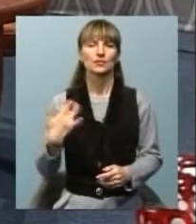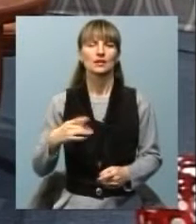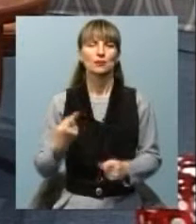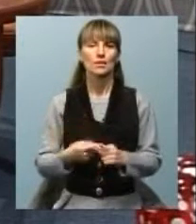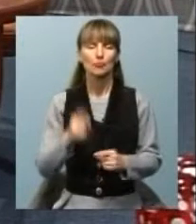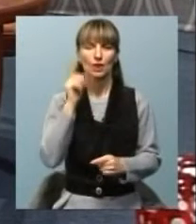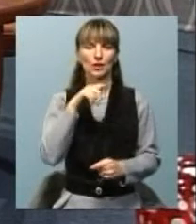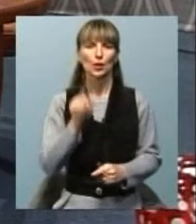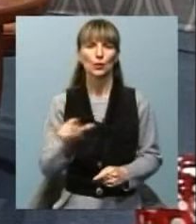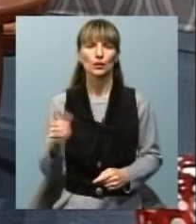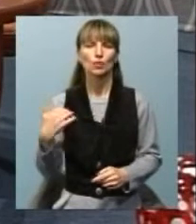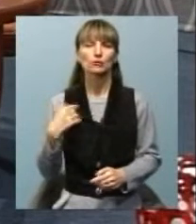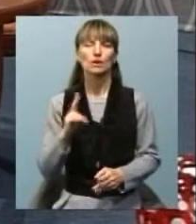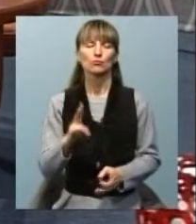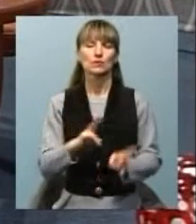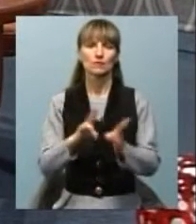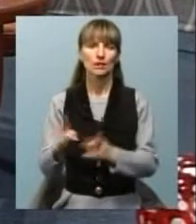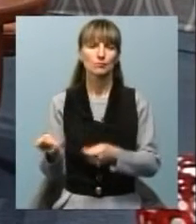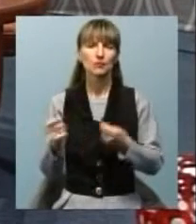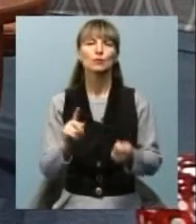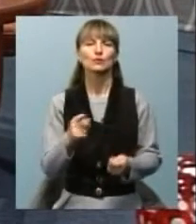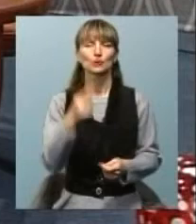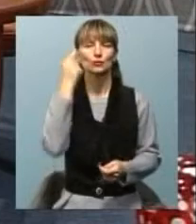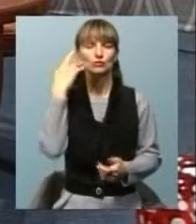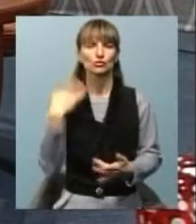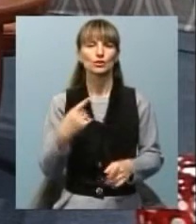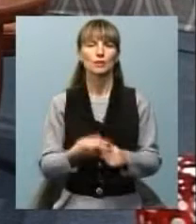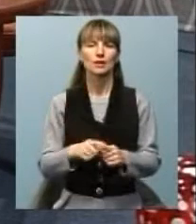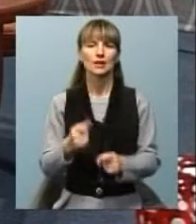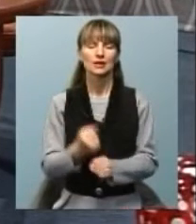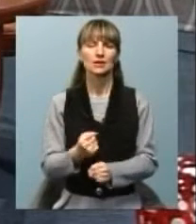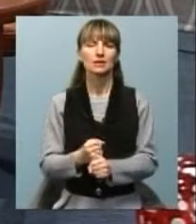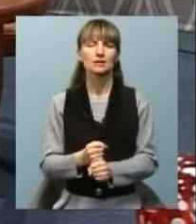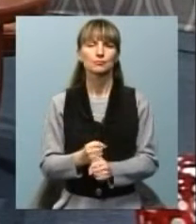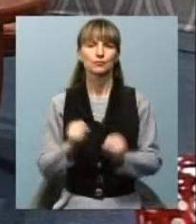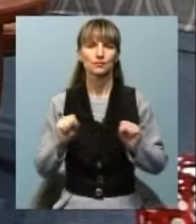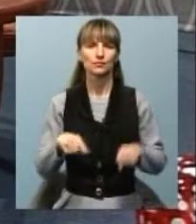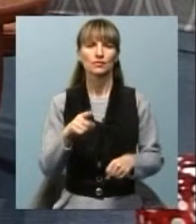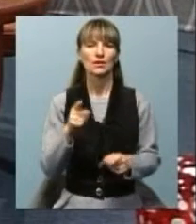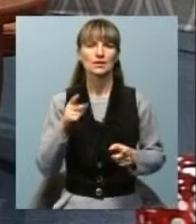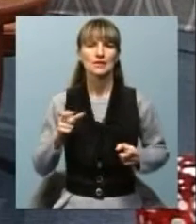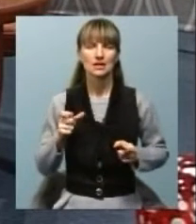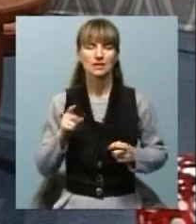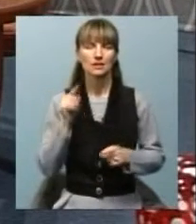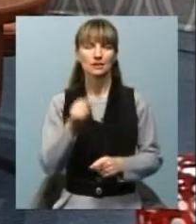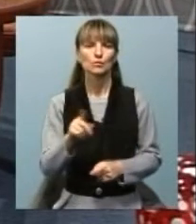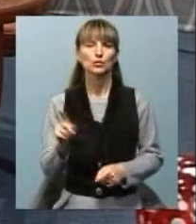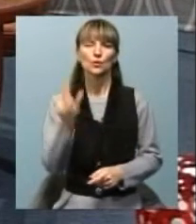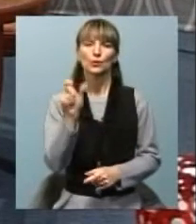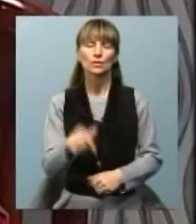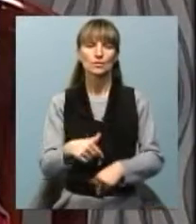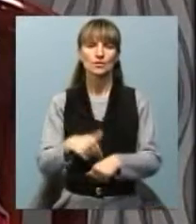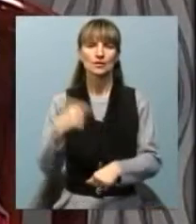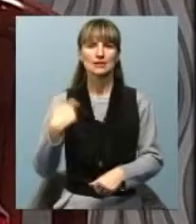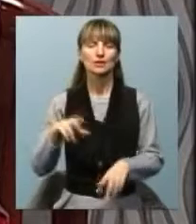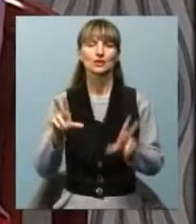ці погані люди хочуть комусь нашкодити? Як ти думаєш, для чого вони це роблять? Можливо, вони заздрять, що людина